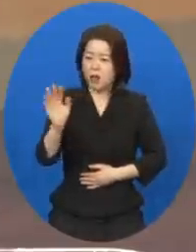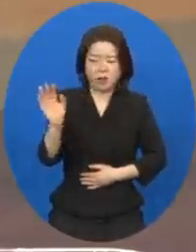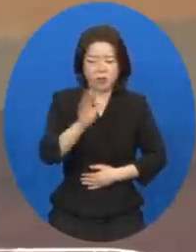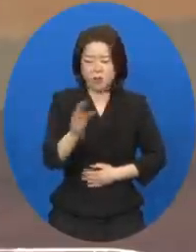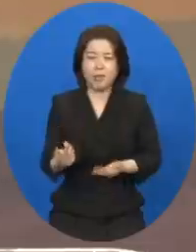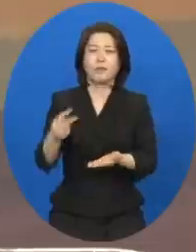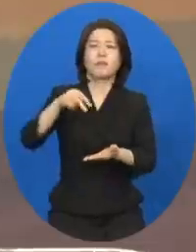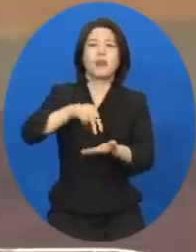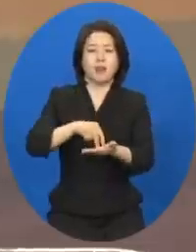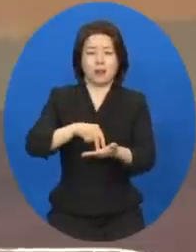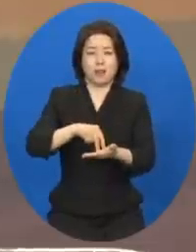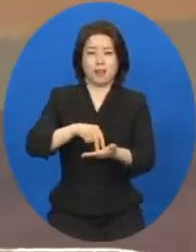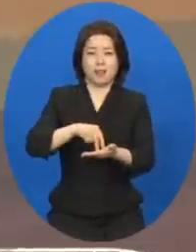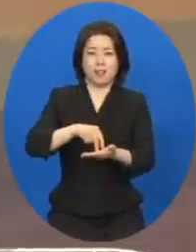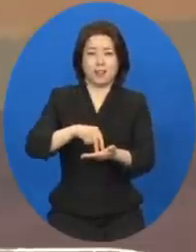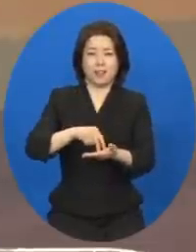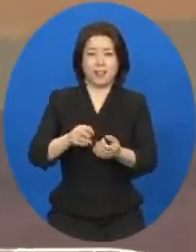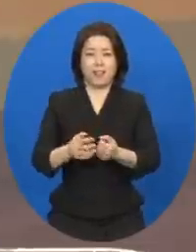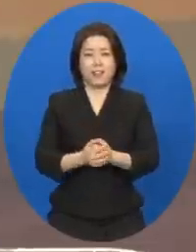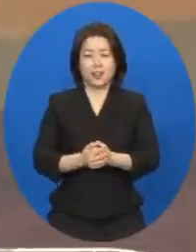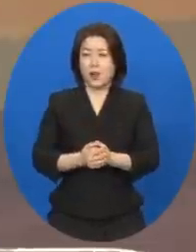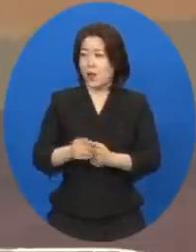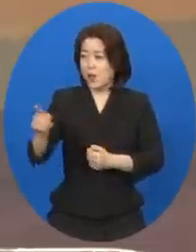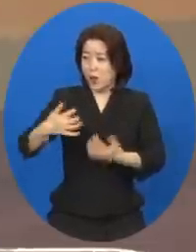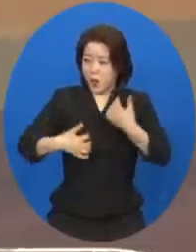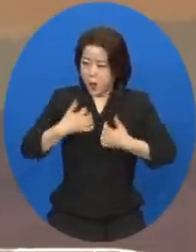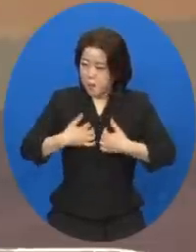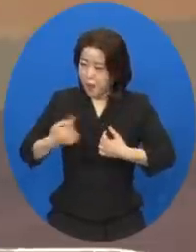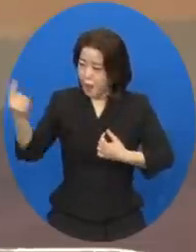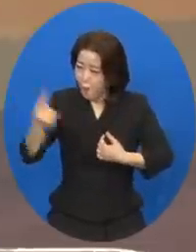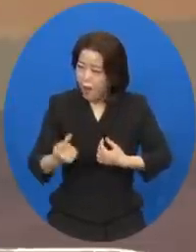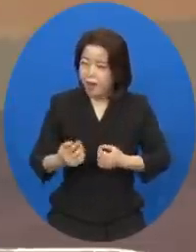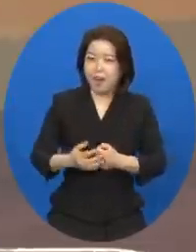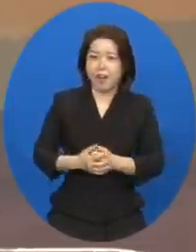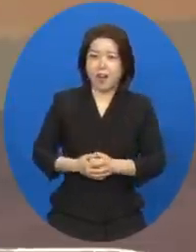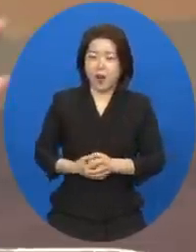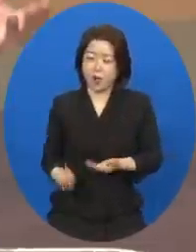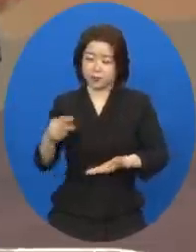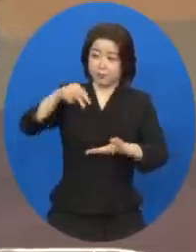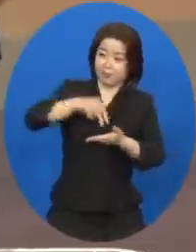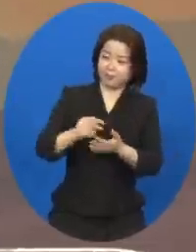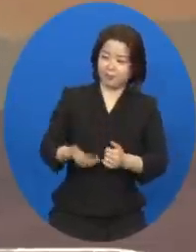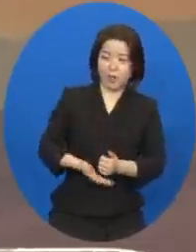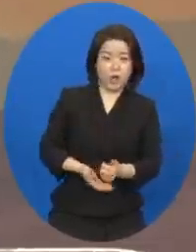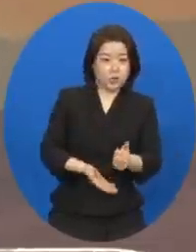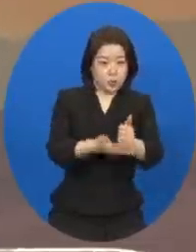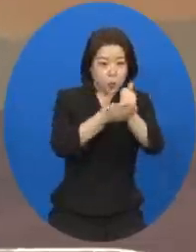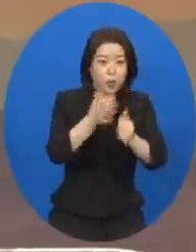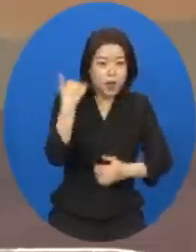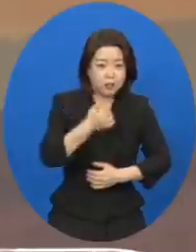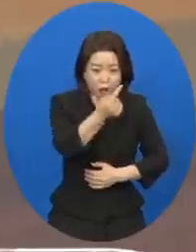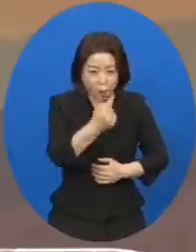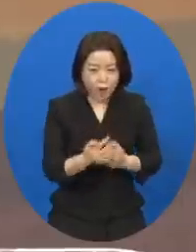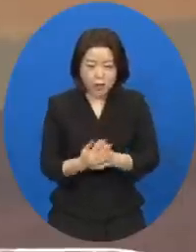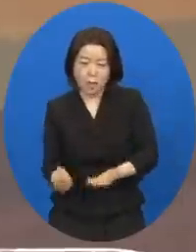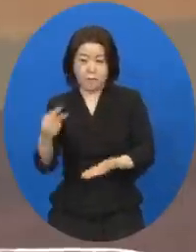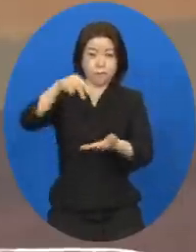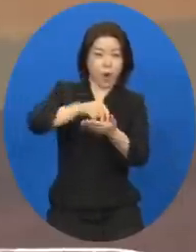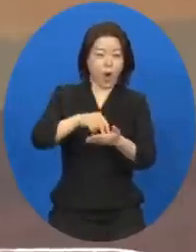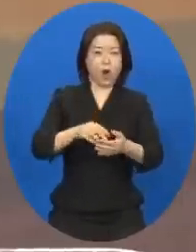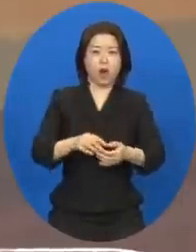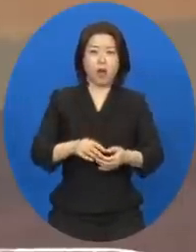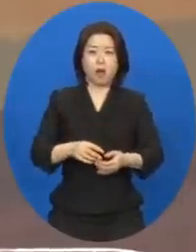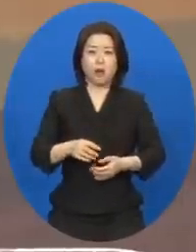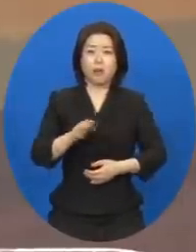일어나야지. 아니 반가운 사람이 누가 와도, 아주 내가 존경하는 분이 누가 와도 벌떡 일어나게